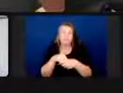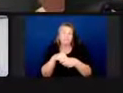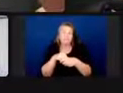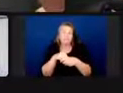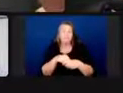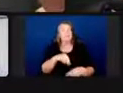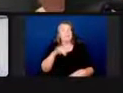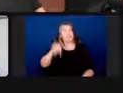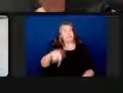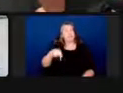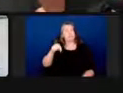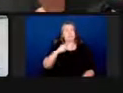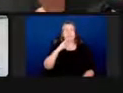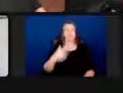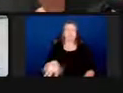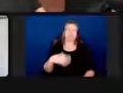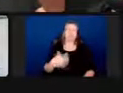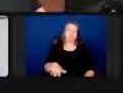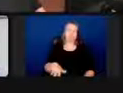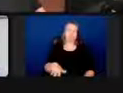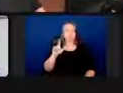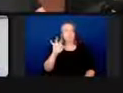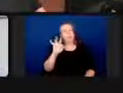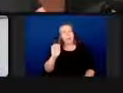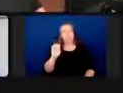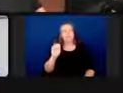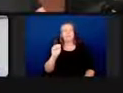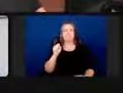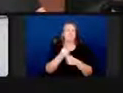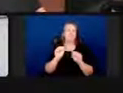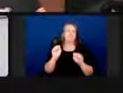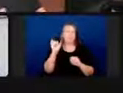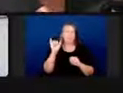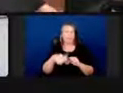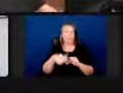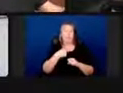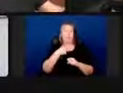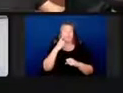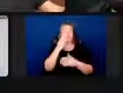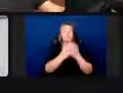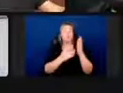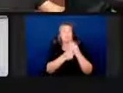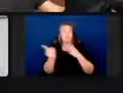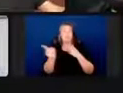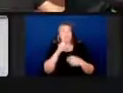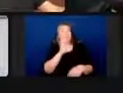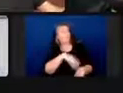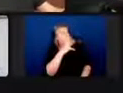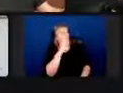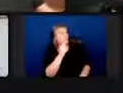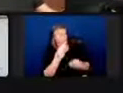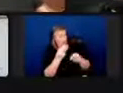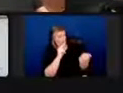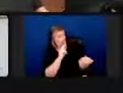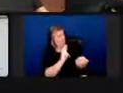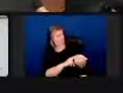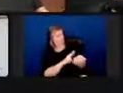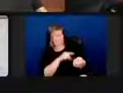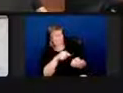الفائدة بالنسبة للطلاب. طبعا أنا استمعت للعديد من